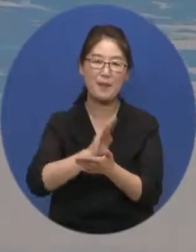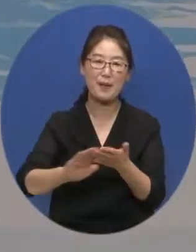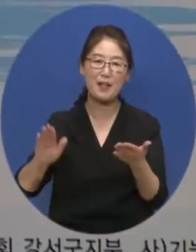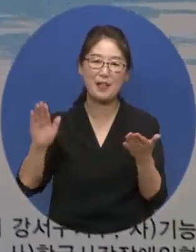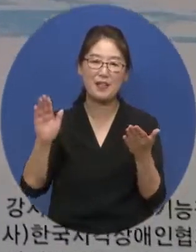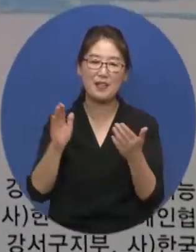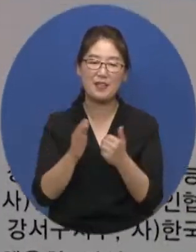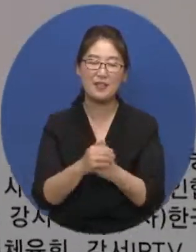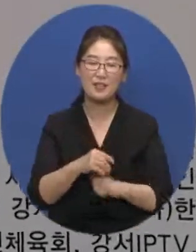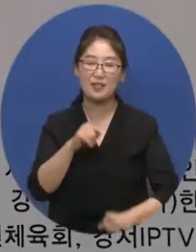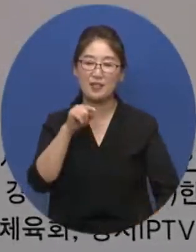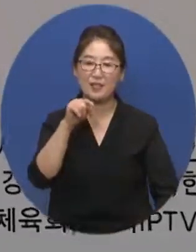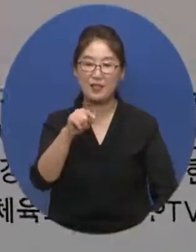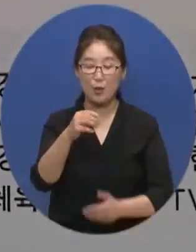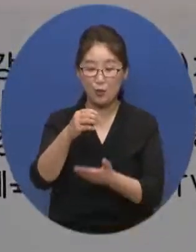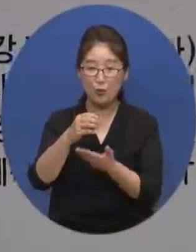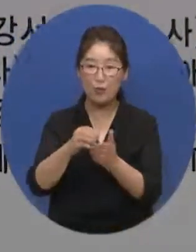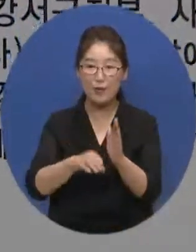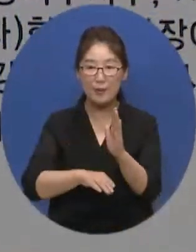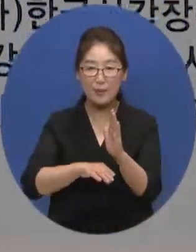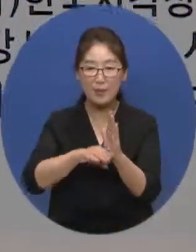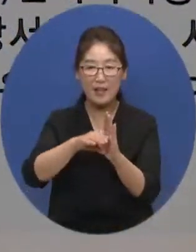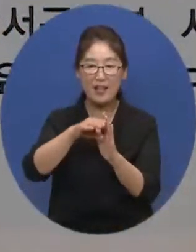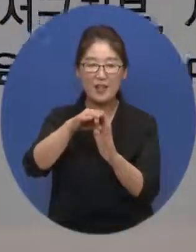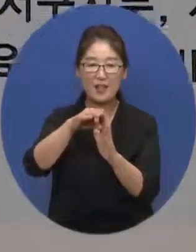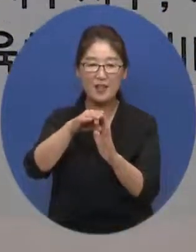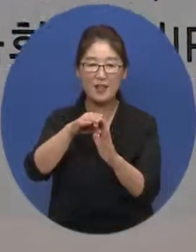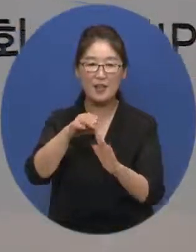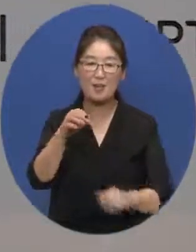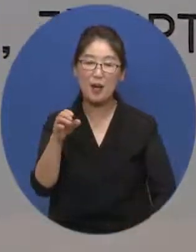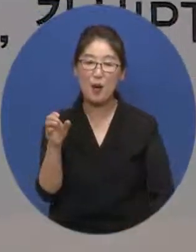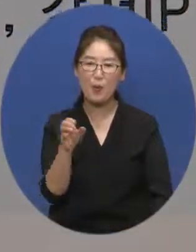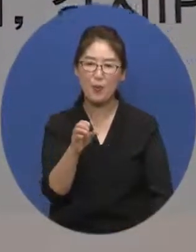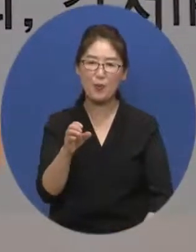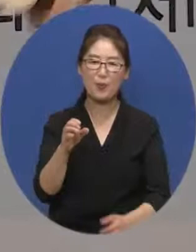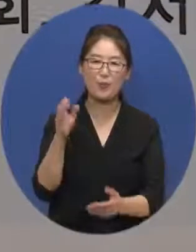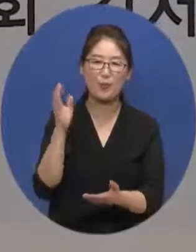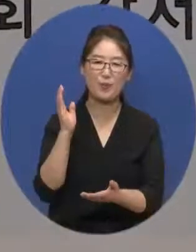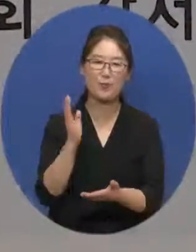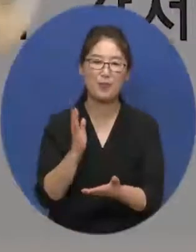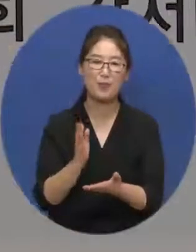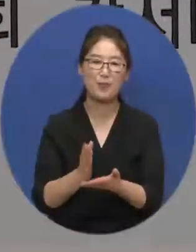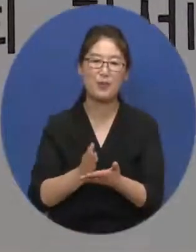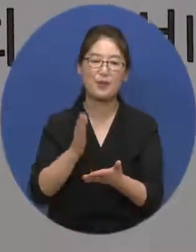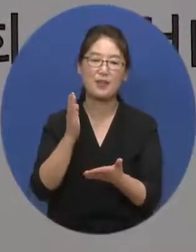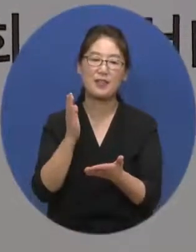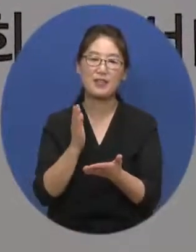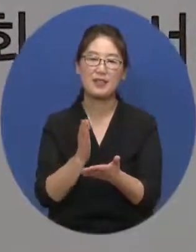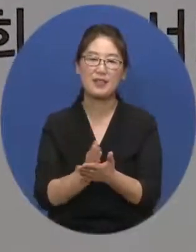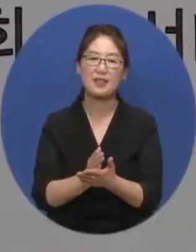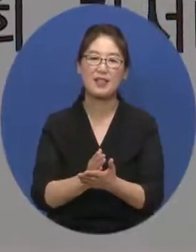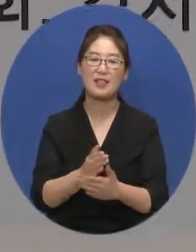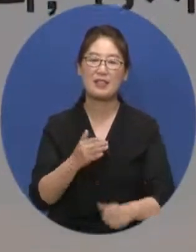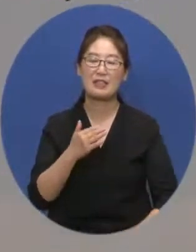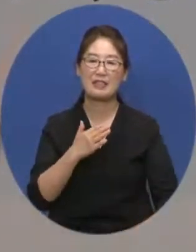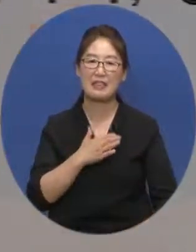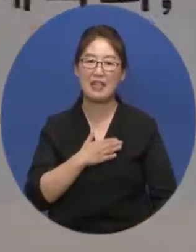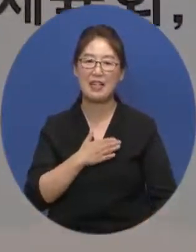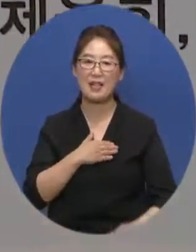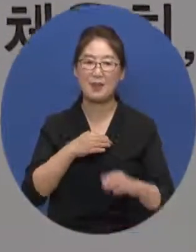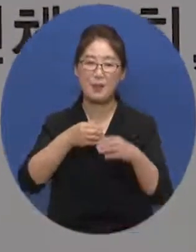가득 채운 이내 술잔 흔들지 말고 이제